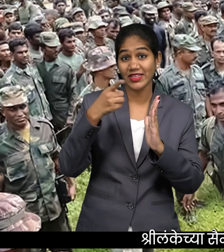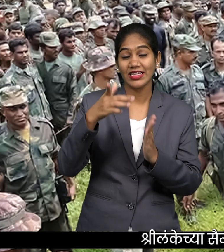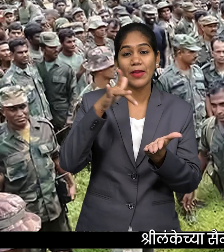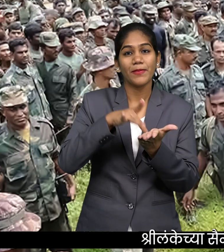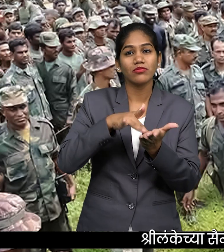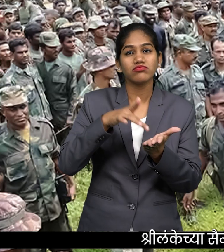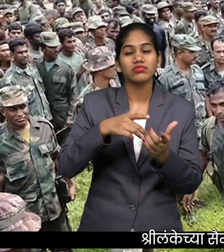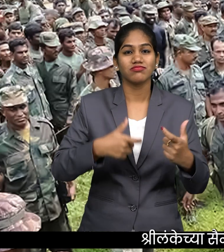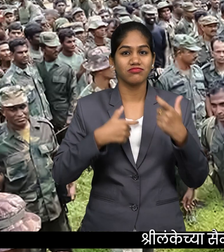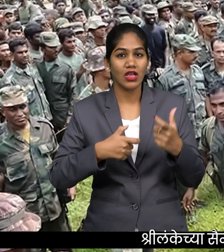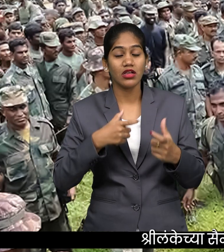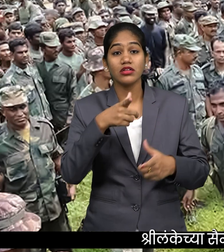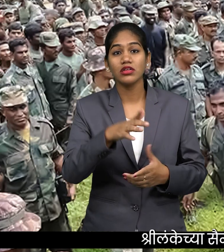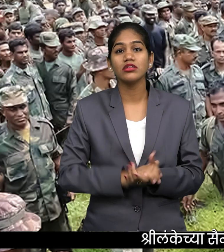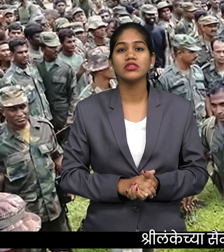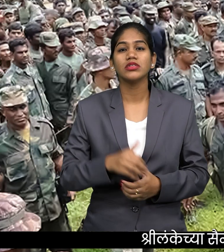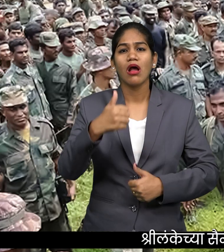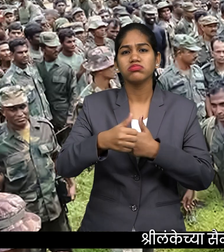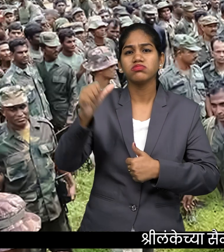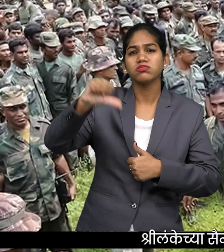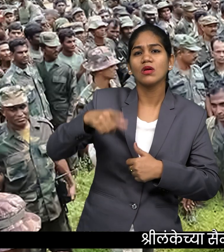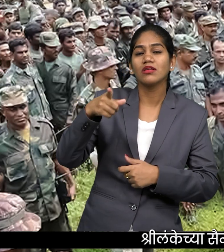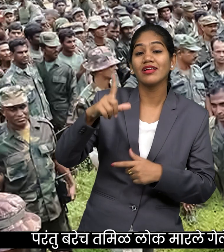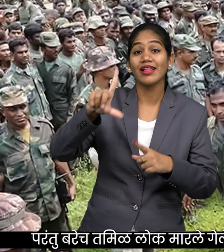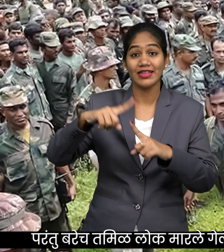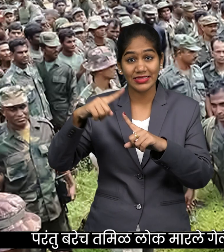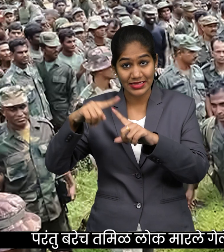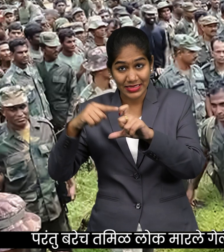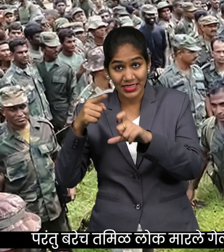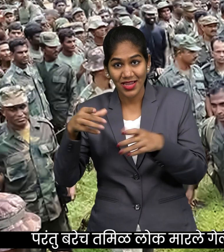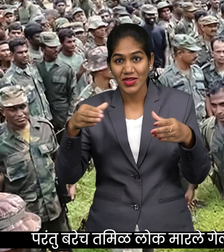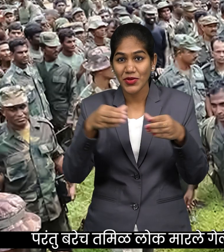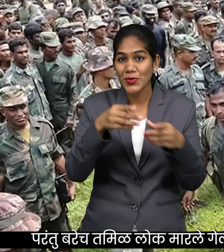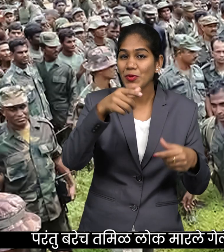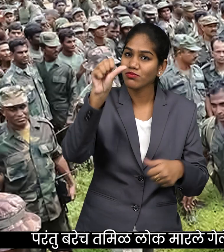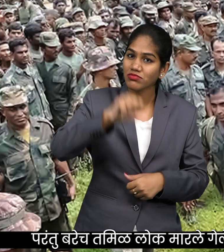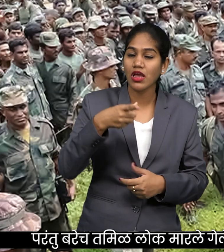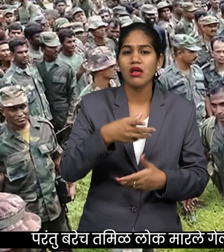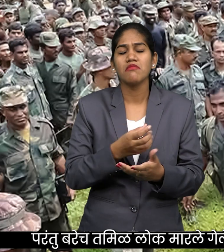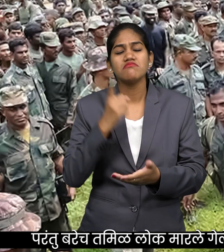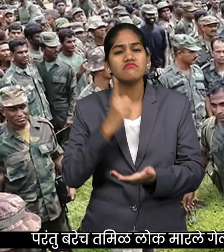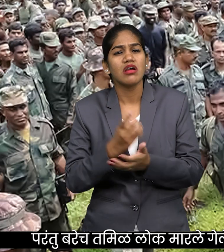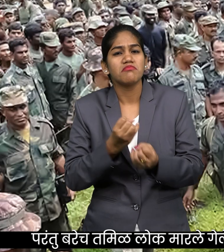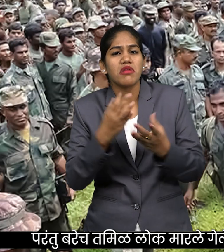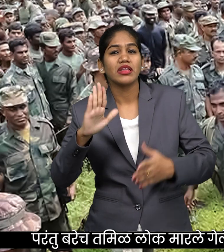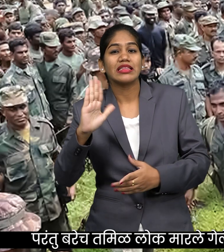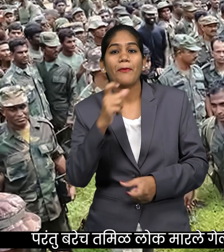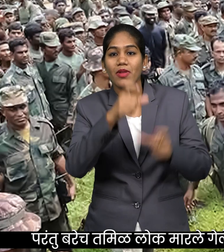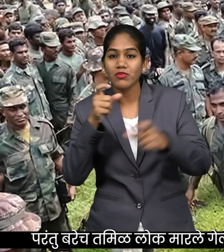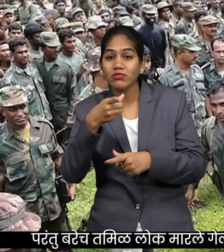श्रीलंकेचे सैन्याने एलटीटीचा पराभव केला, परंतु बरेच तमिळ लोक मारले गेले